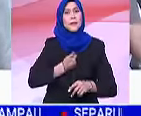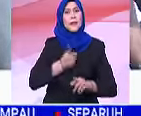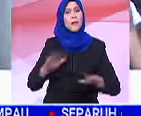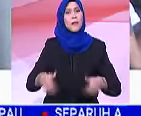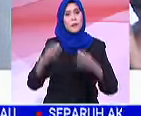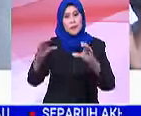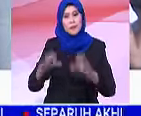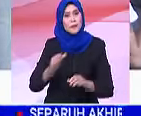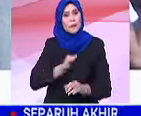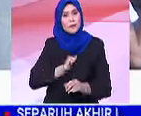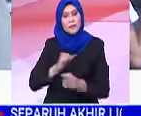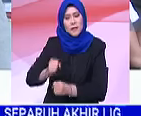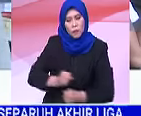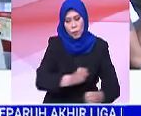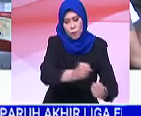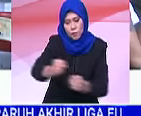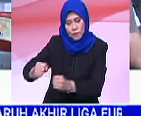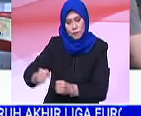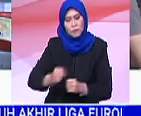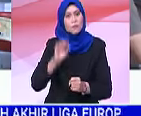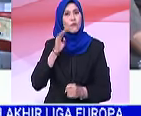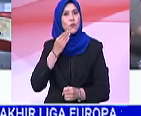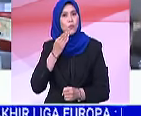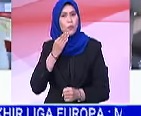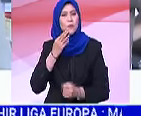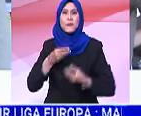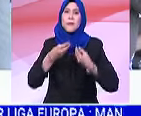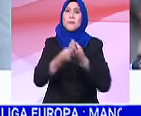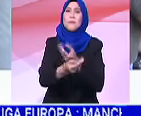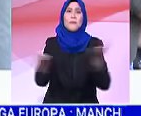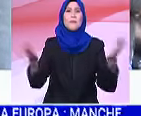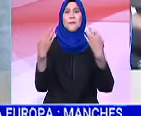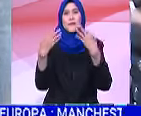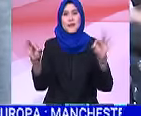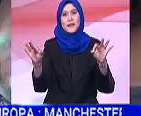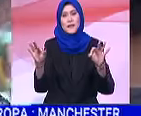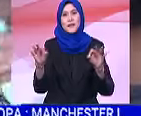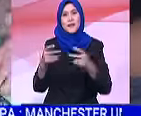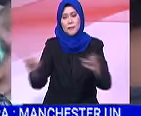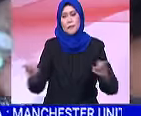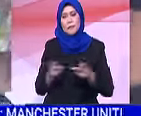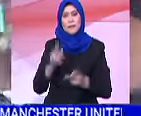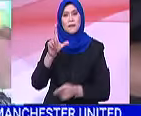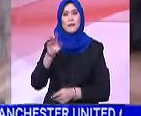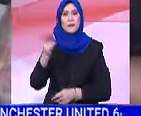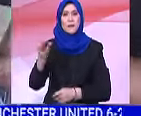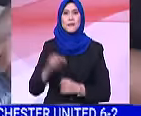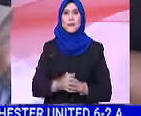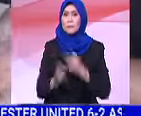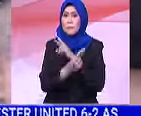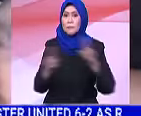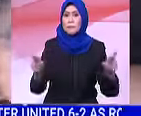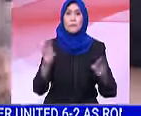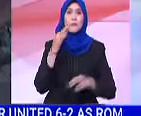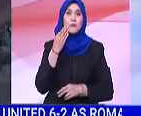bagaimana cara membuat sendiri bubur lambuk dan memberikannya secara percuma kepada masyarakat di Limbang. Peruntukan menyediakan bubur lambuk